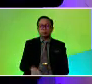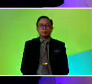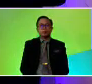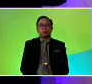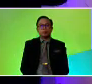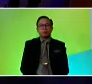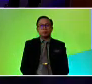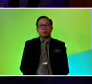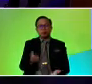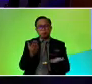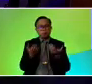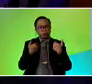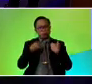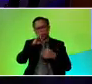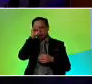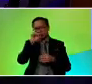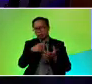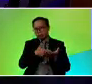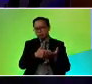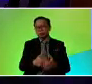yang pertama Mungkin ada lagi soal